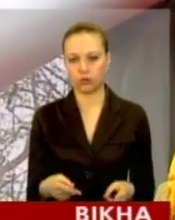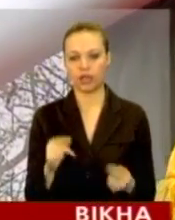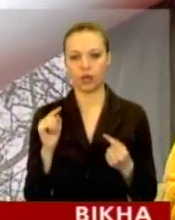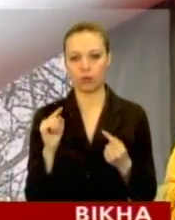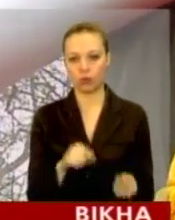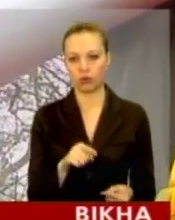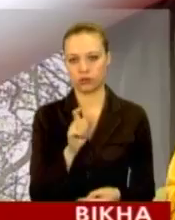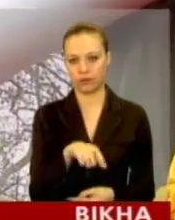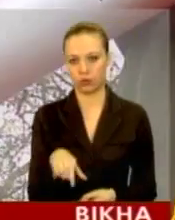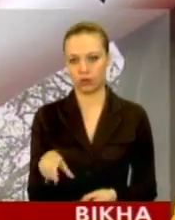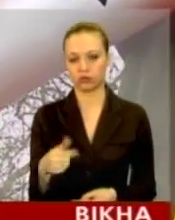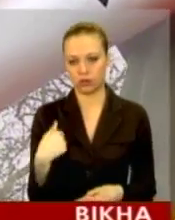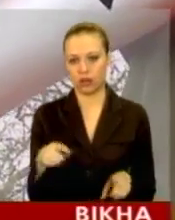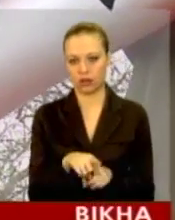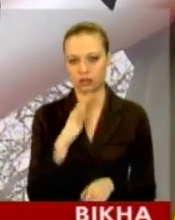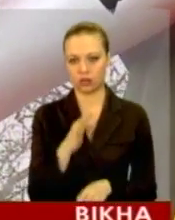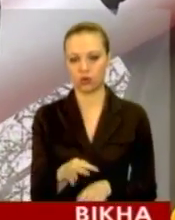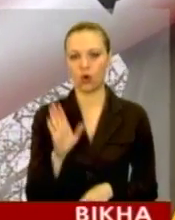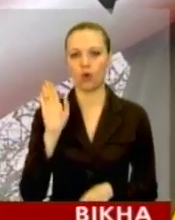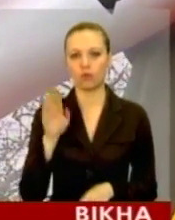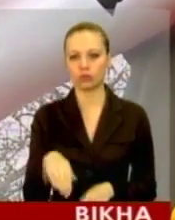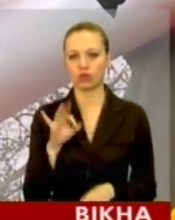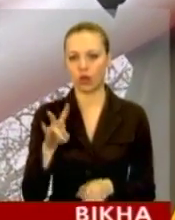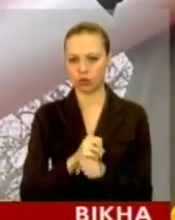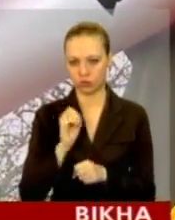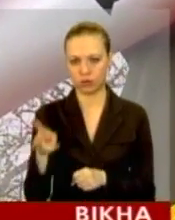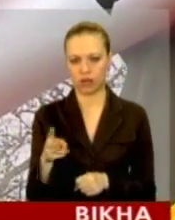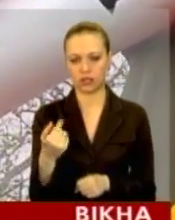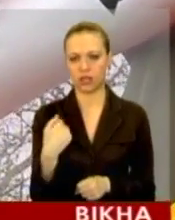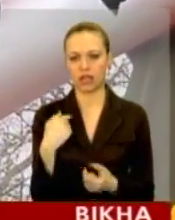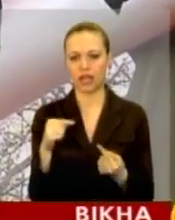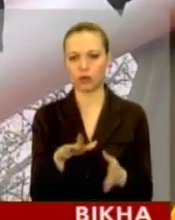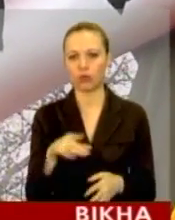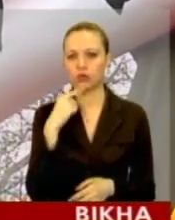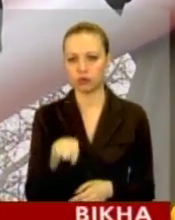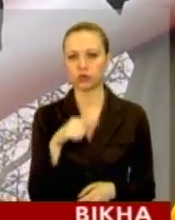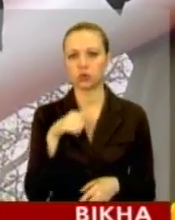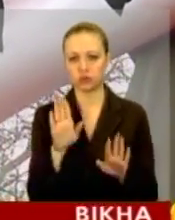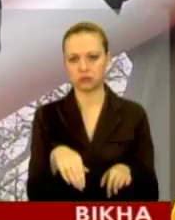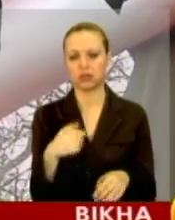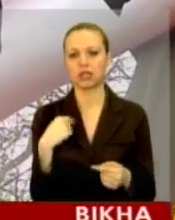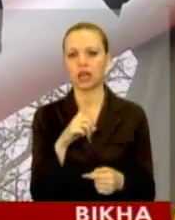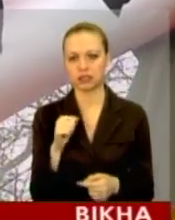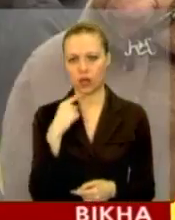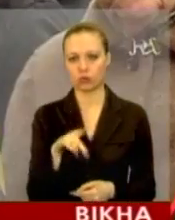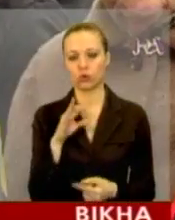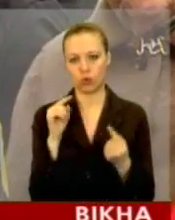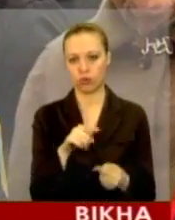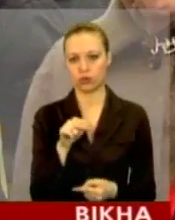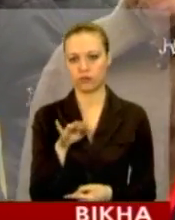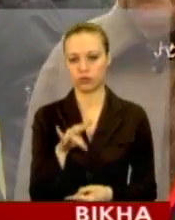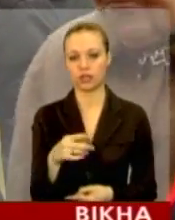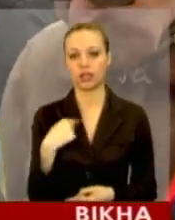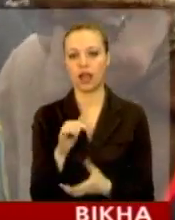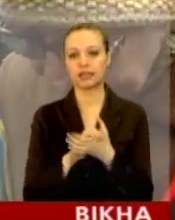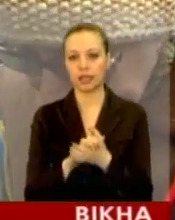проти людяності, я так скажу. Пускай він убирається, Я не проти русських, наоборот, за русських, але проти Путіна. Я за